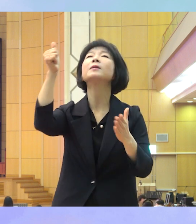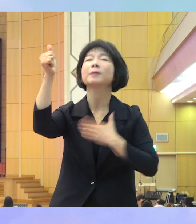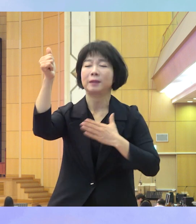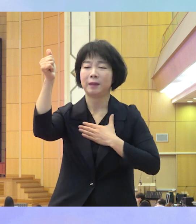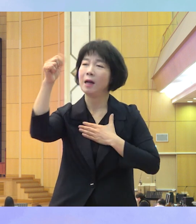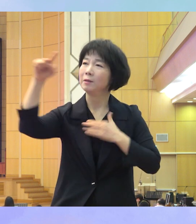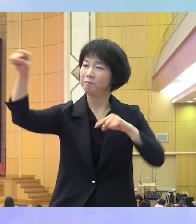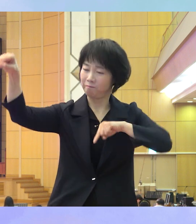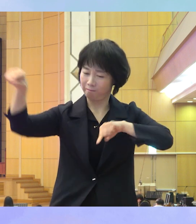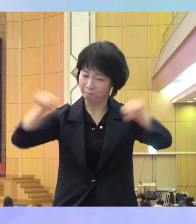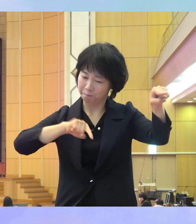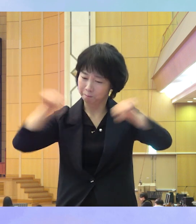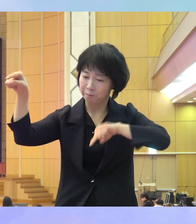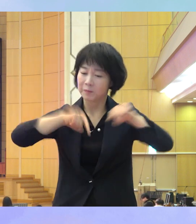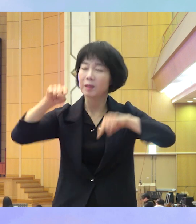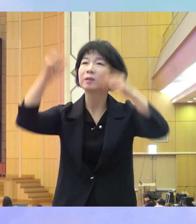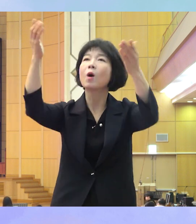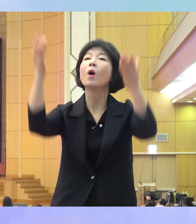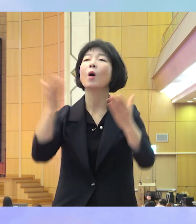주님만 날